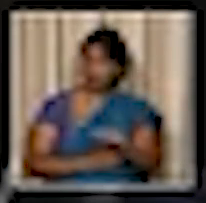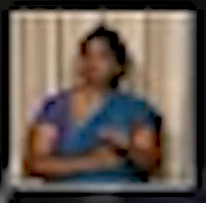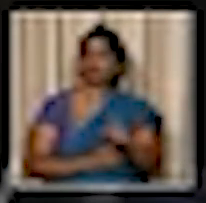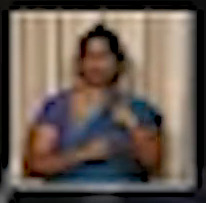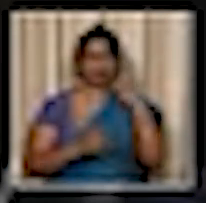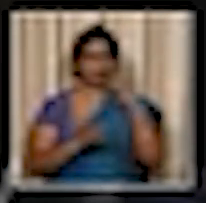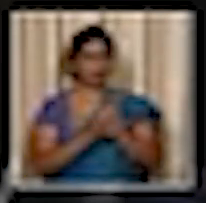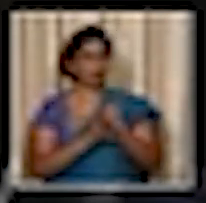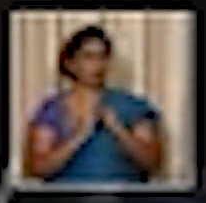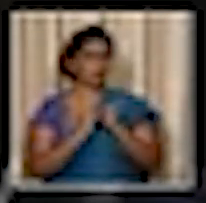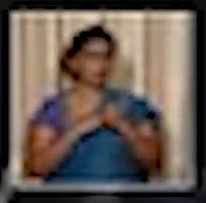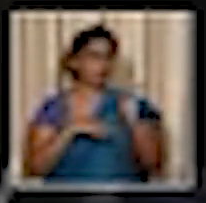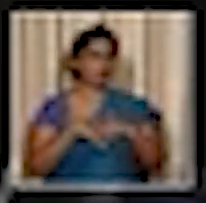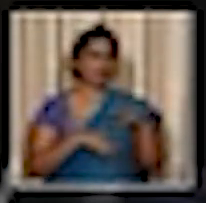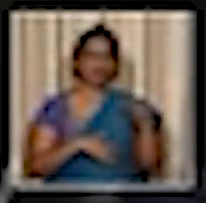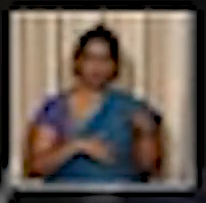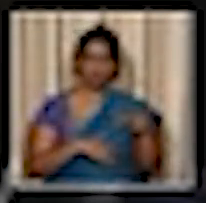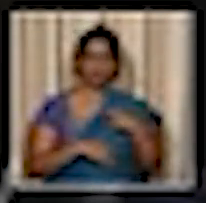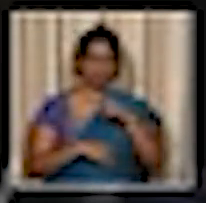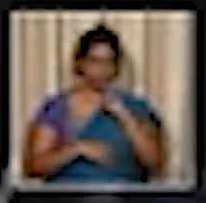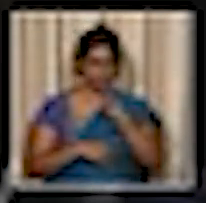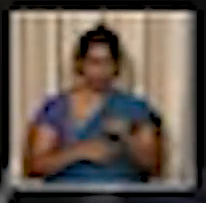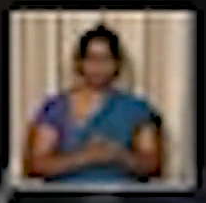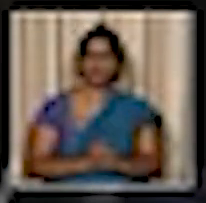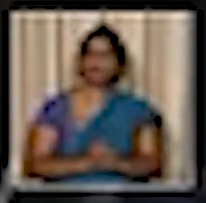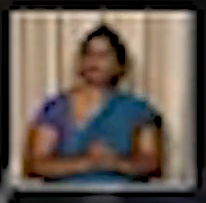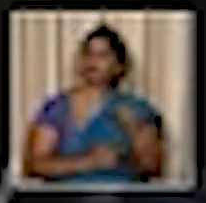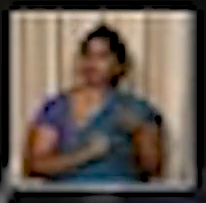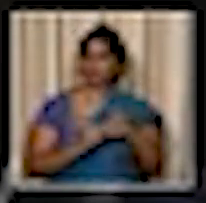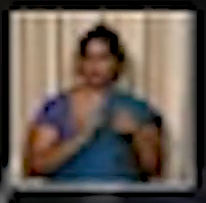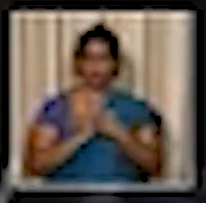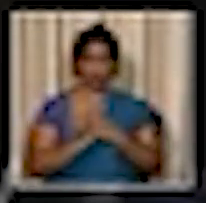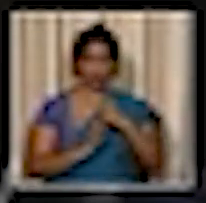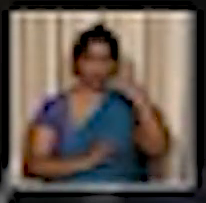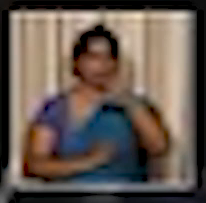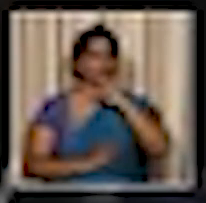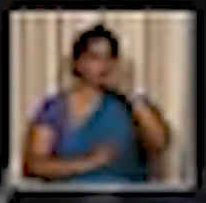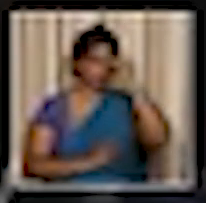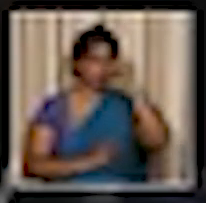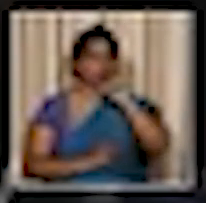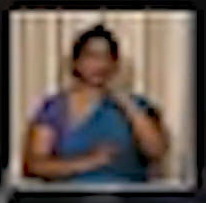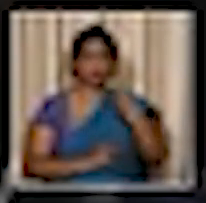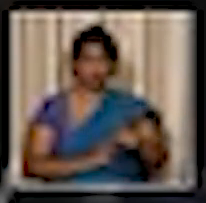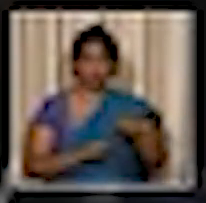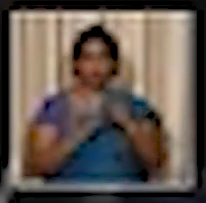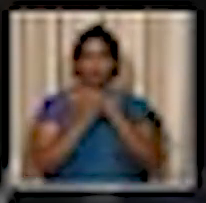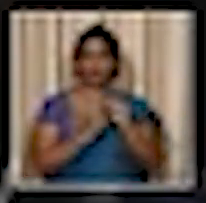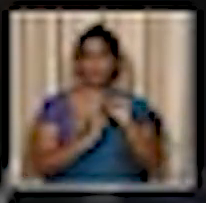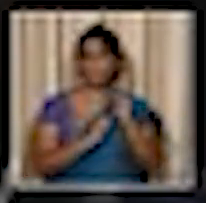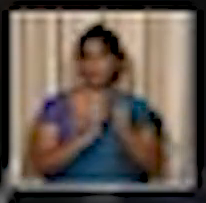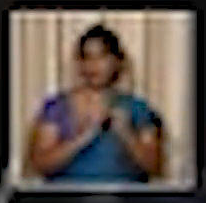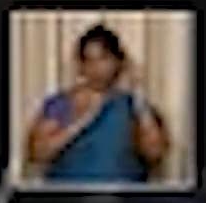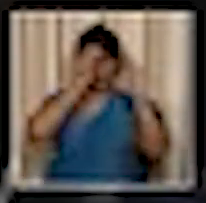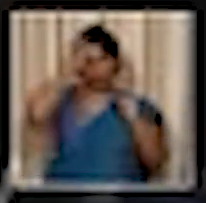පීඩාවට පත්ව සිටි නිසා බවත් මම සඳහන් කරනවා. මේ වන විට ගරු නියෝජ්‍ය කතානායකතුමනි එම විනිසුරුන්ගේ සංඛ්‍යාව 50කට